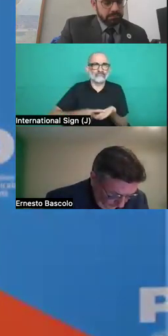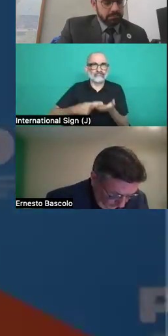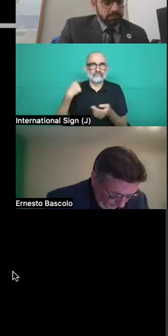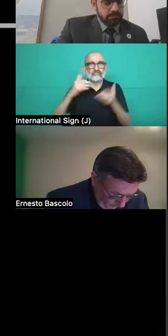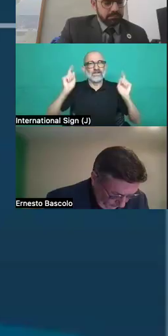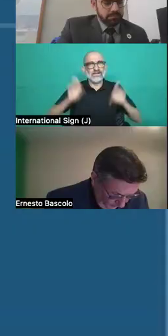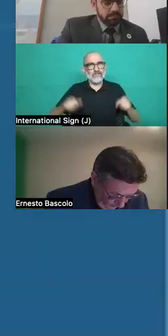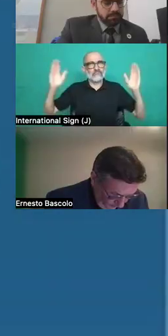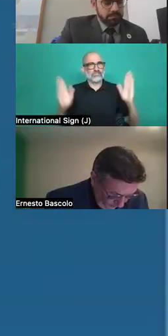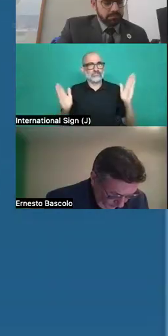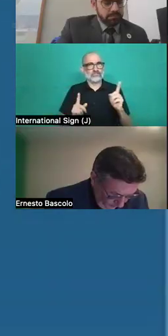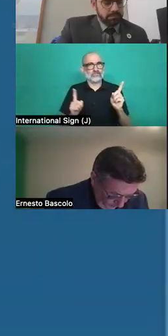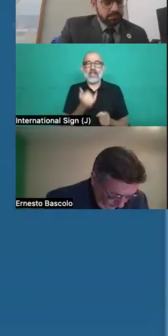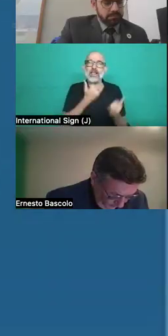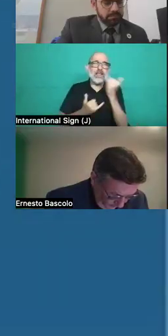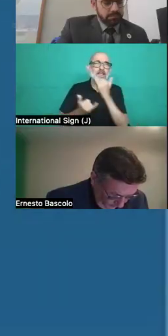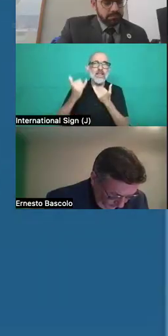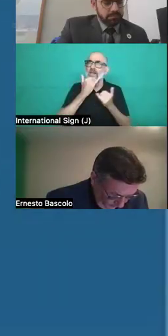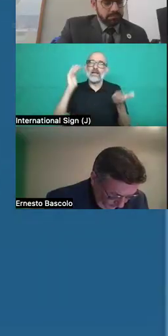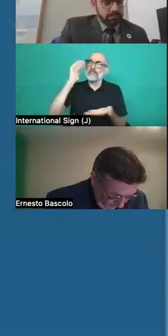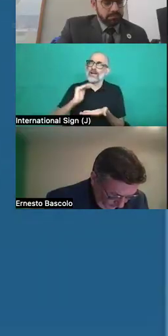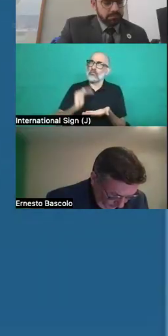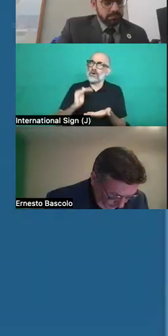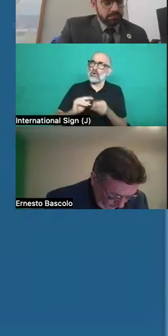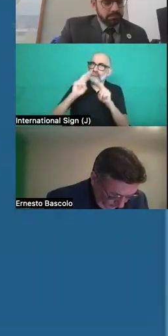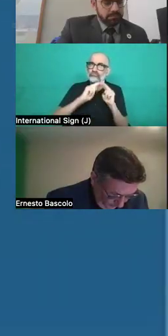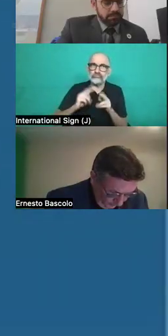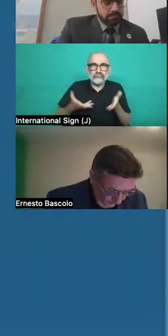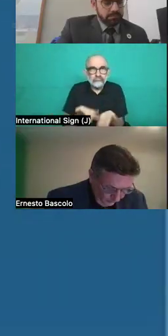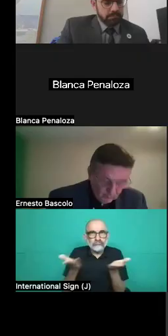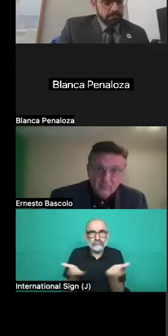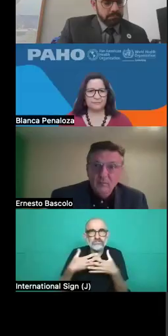santé dans un contexte plus sûr pour toutes les personnes. Merci beaucoup.